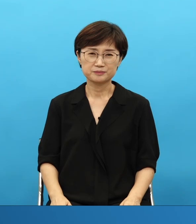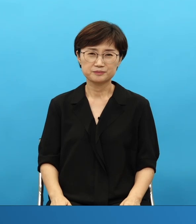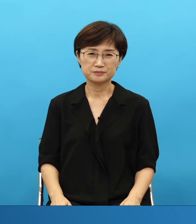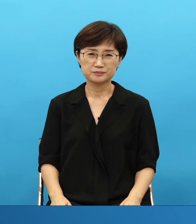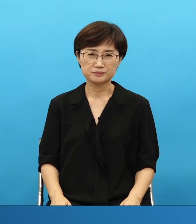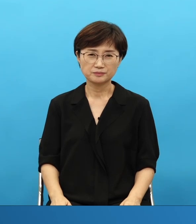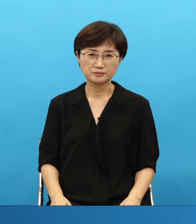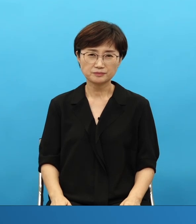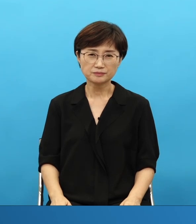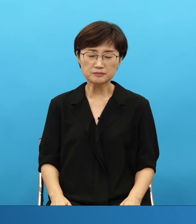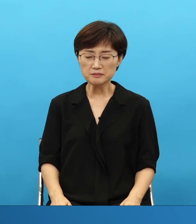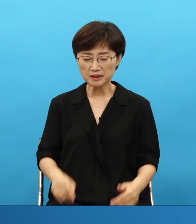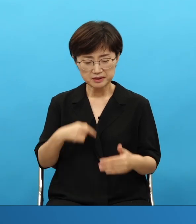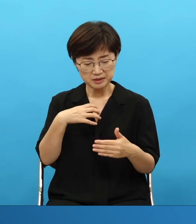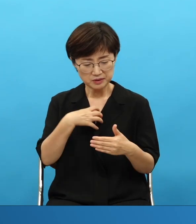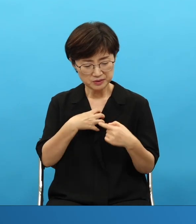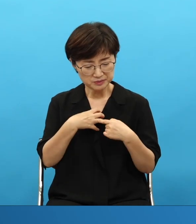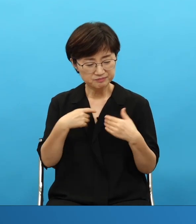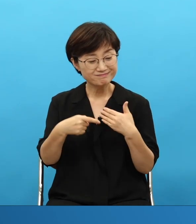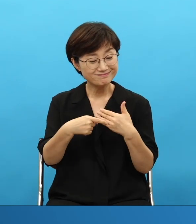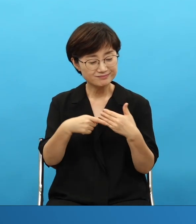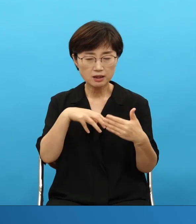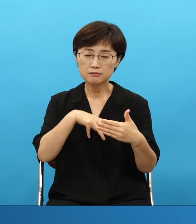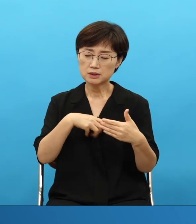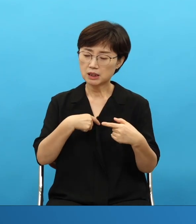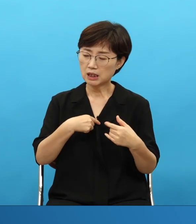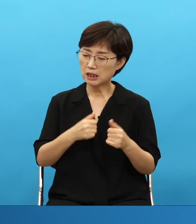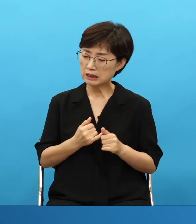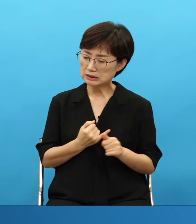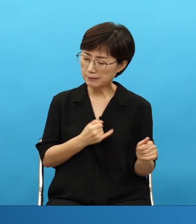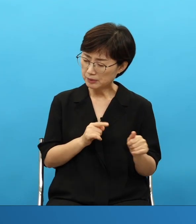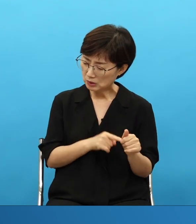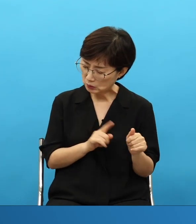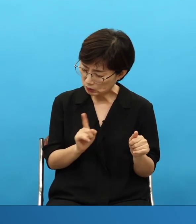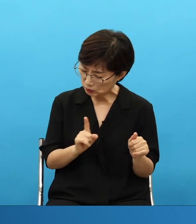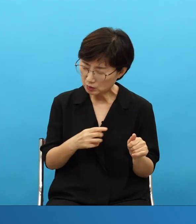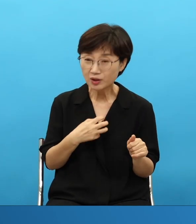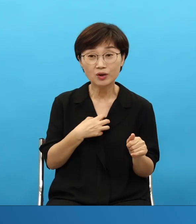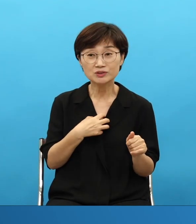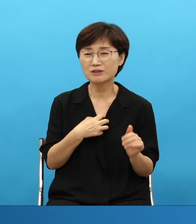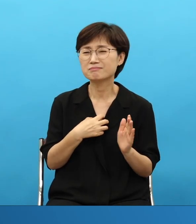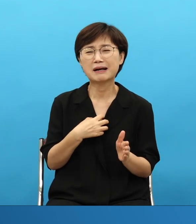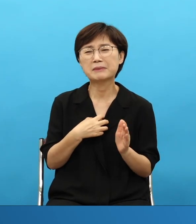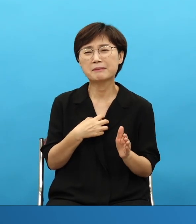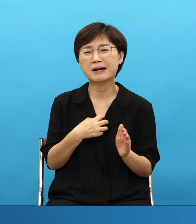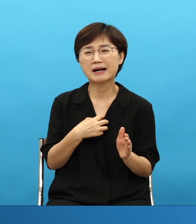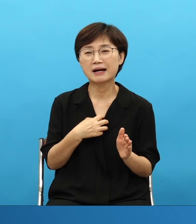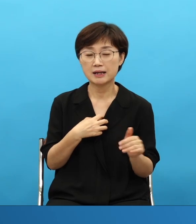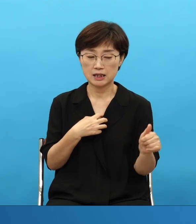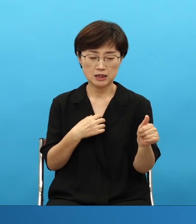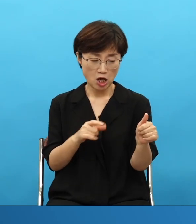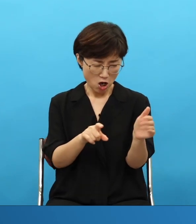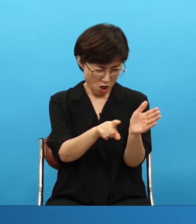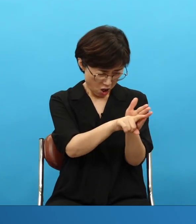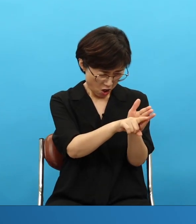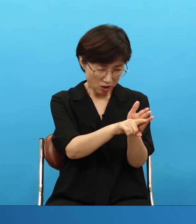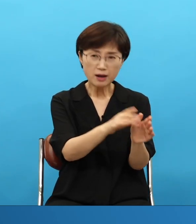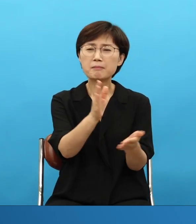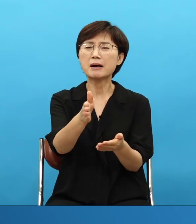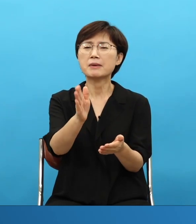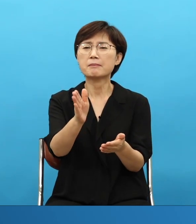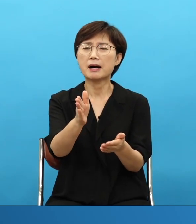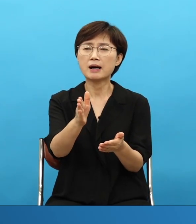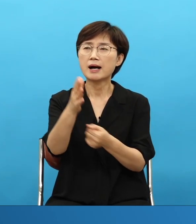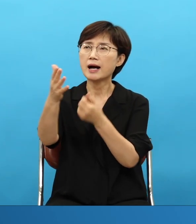throw them away. 나는 남편 때문에 걱정하지 마세요. Don't worry of your husband. 남편 믿지 마세요. Don't believe in your